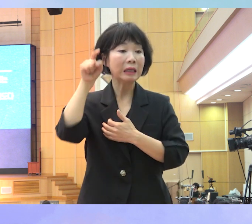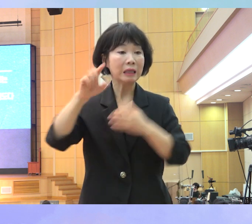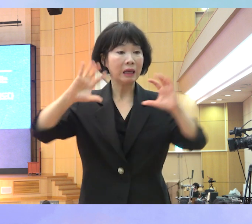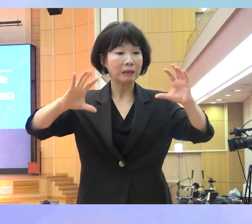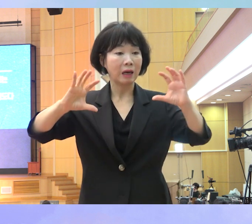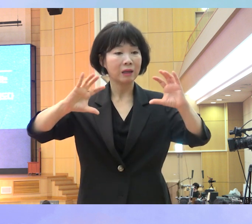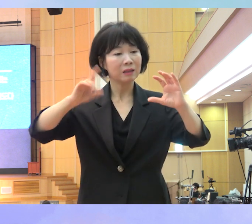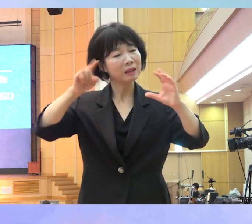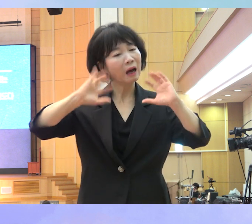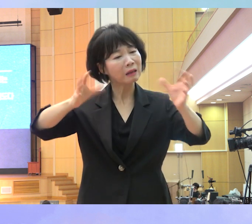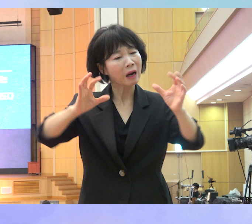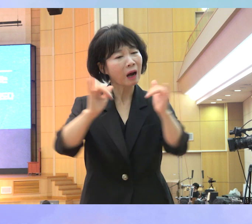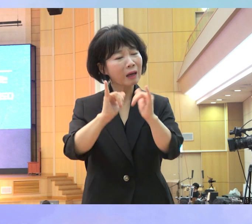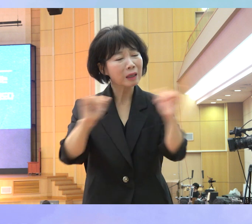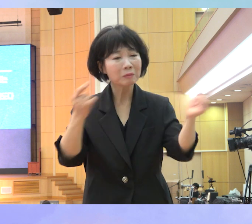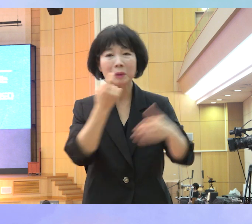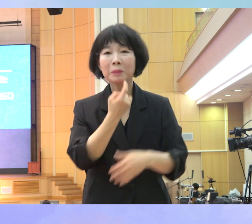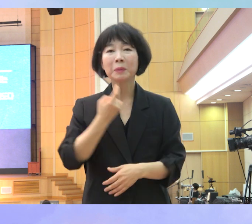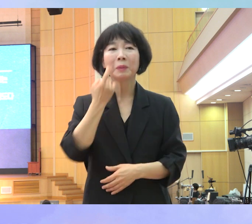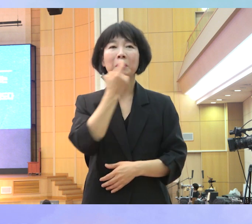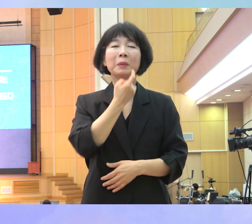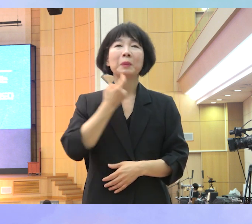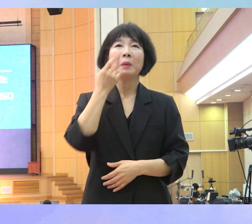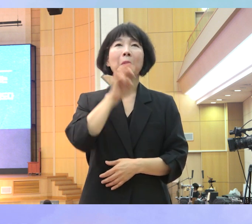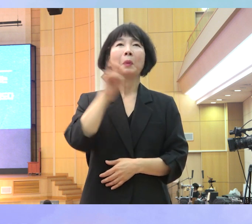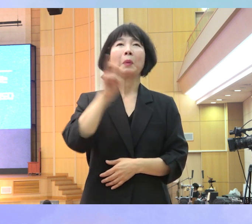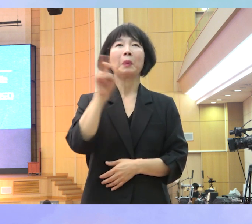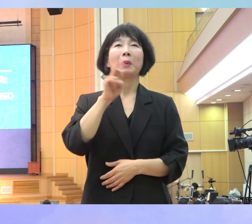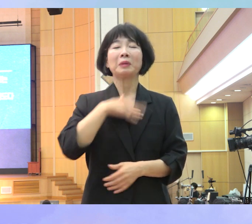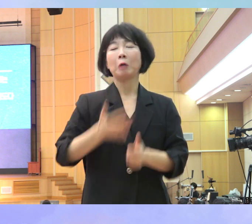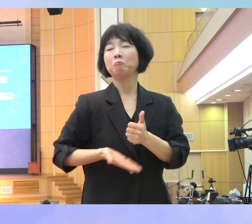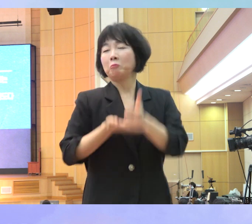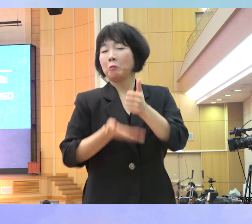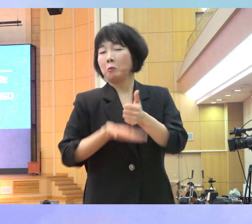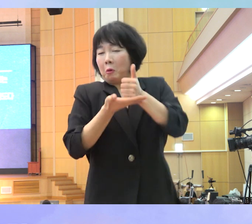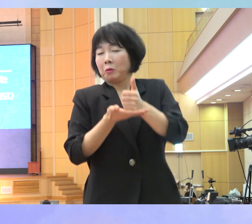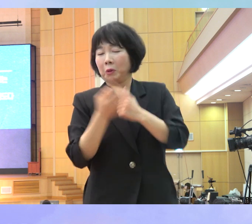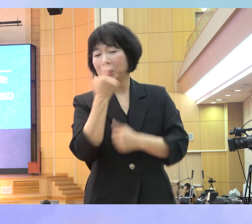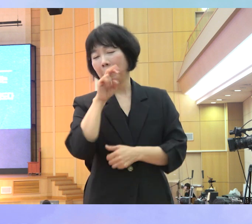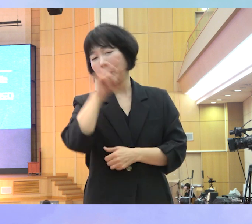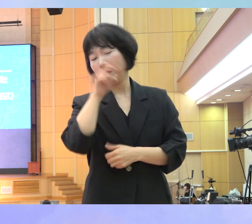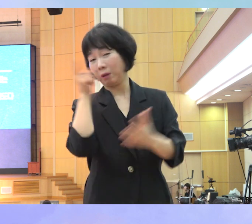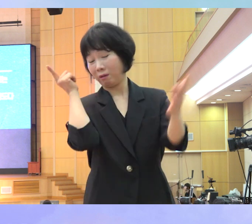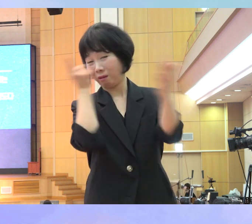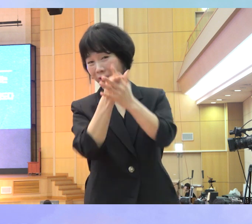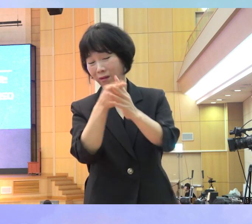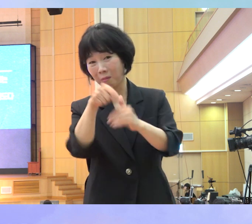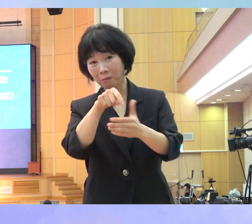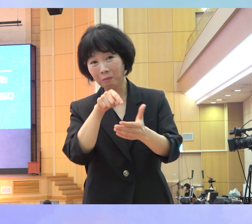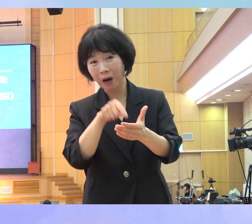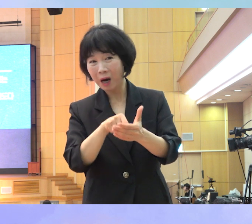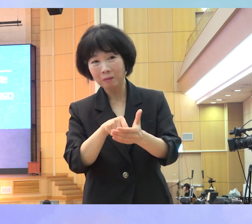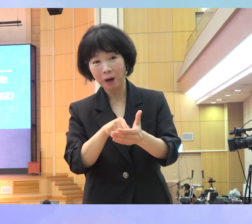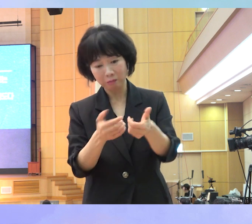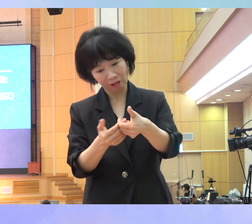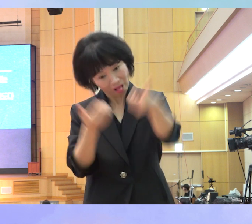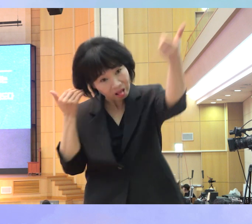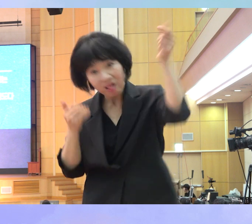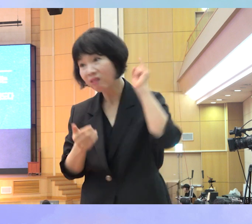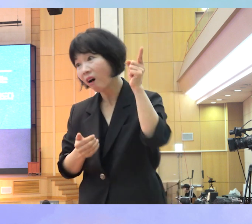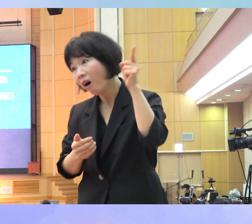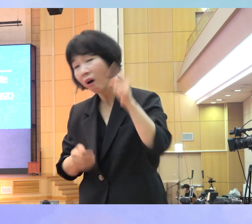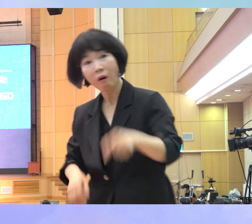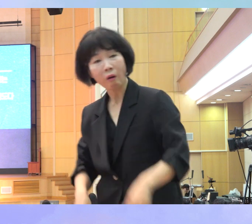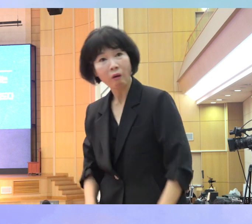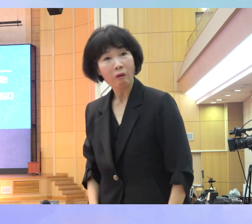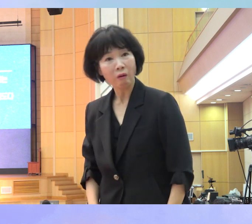뭘로는? 입술로는 나를 존경하되 마음은 내게서 뭐하도다? 멀도다. 이렇게